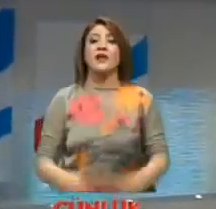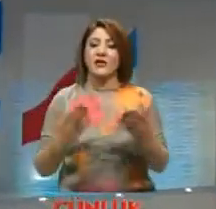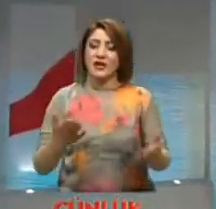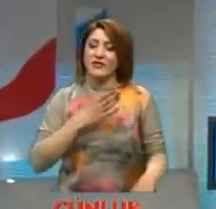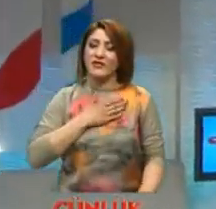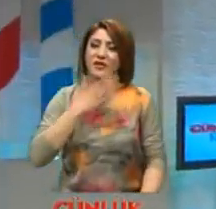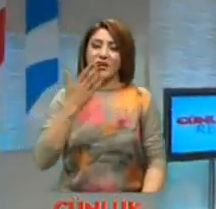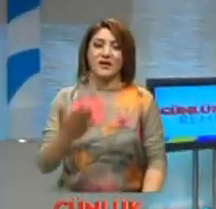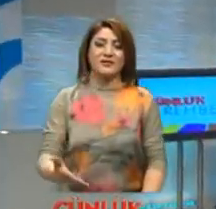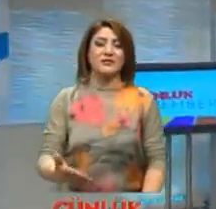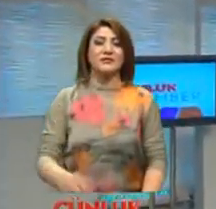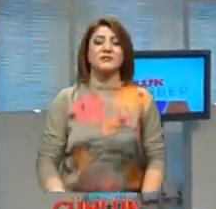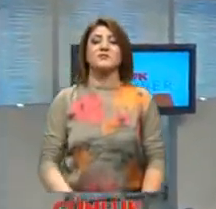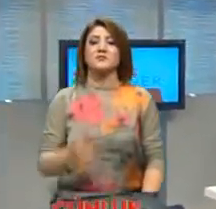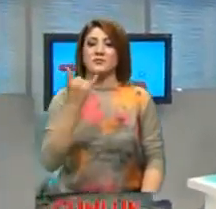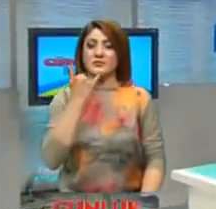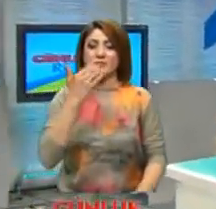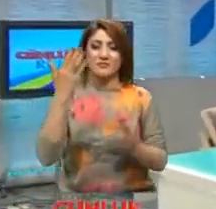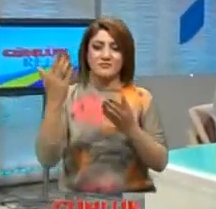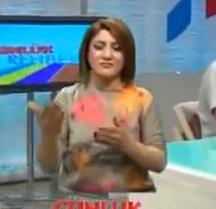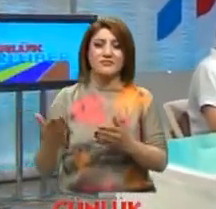Evet efendim, döndük stüdyomuza.